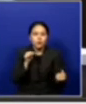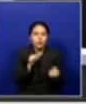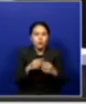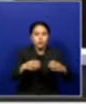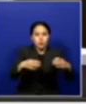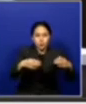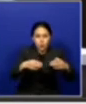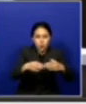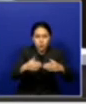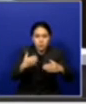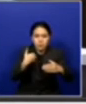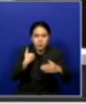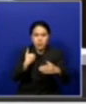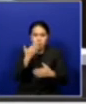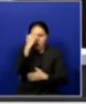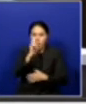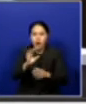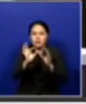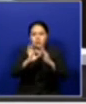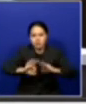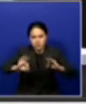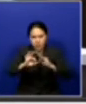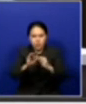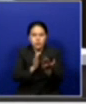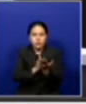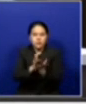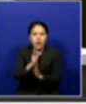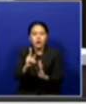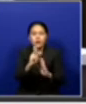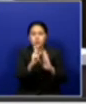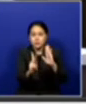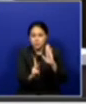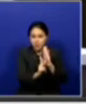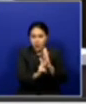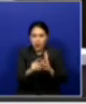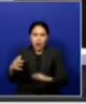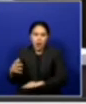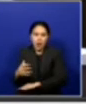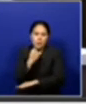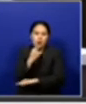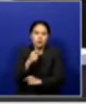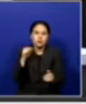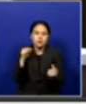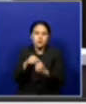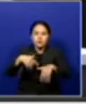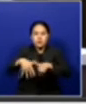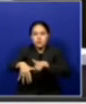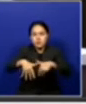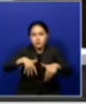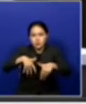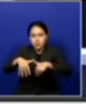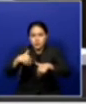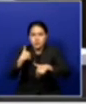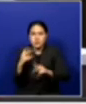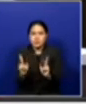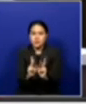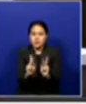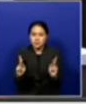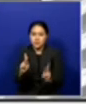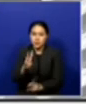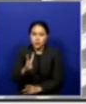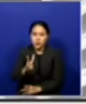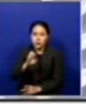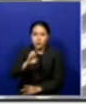ติบัญญัติเราอำนาจของเราที่จะต้องไปใช้แทนพี่น้องประชาชนยอมให้ตั้งกรรมการวิสามัญน